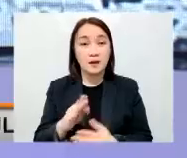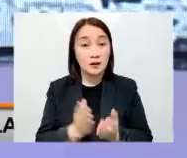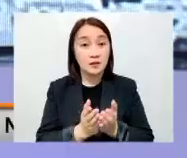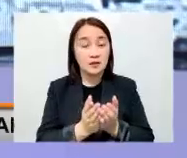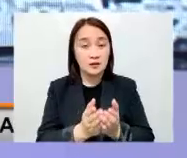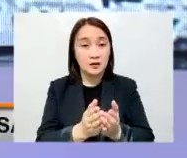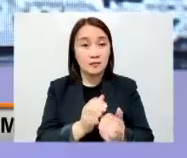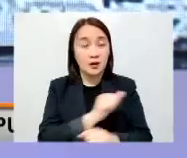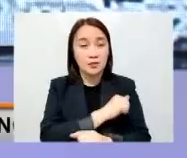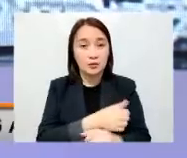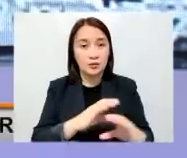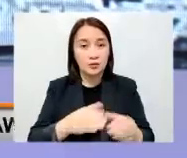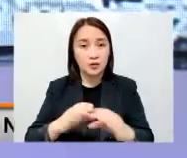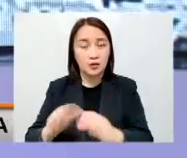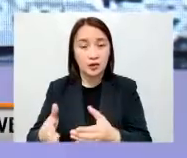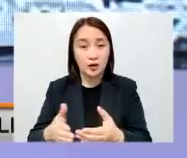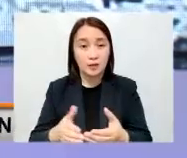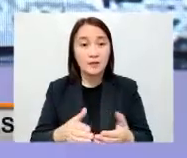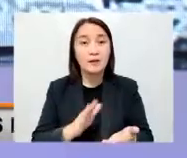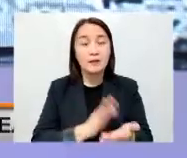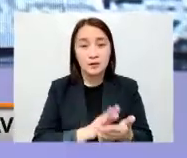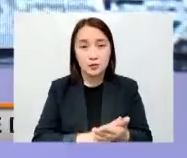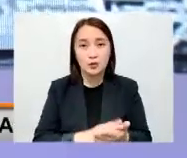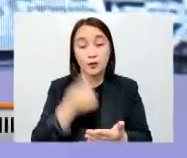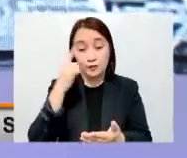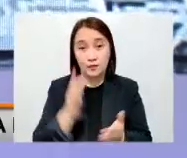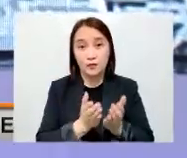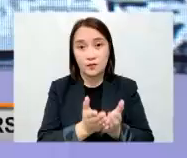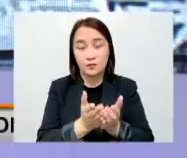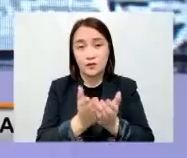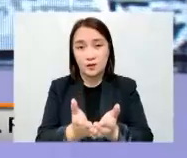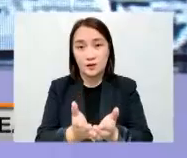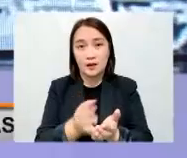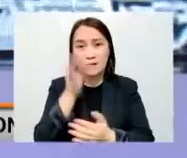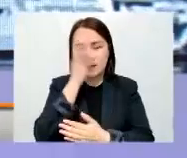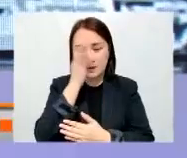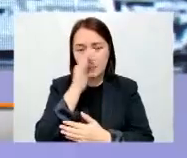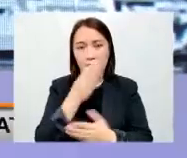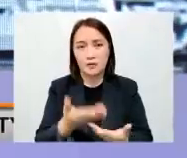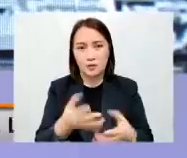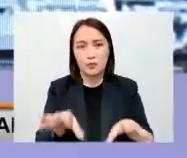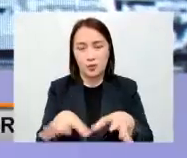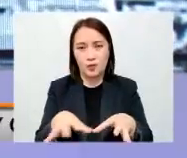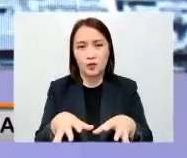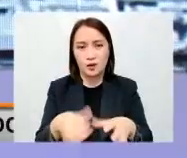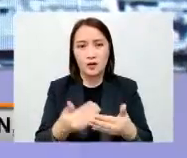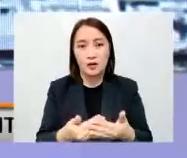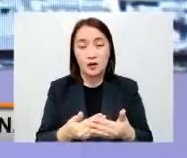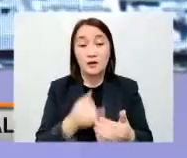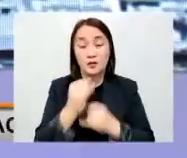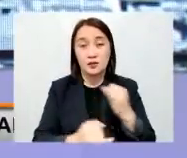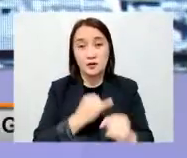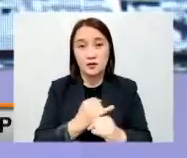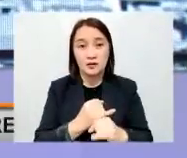ng maritime school sa bansa. Yan ay para raw makasabay ang mga Pinoy seafarer sa international standards. Nasa frontline ng balitang yan